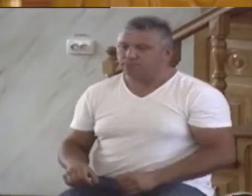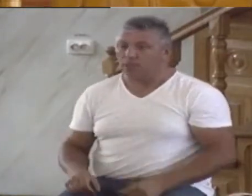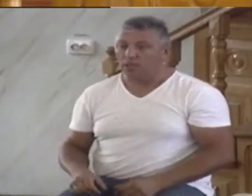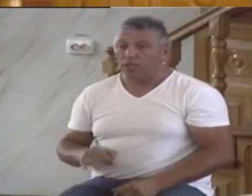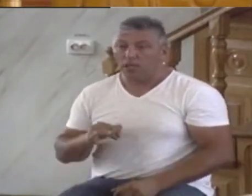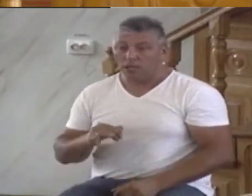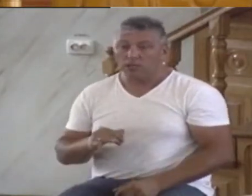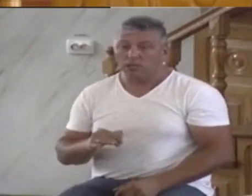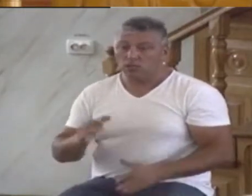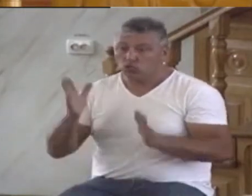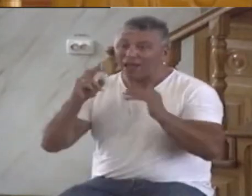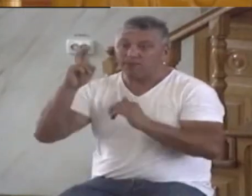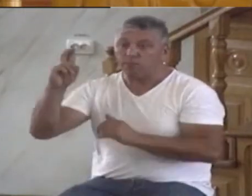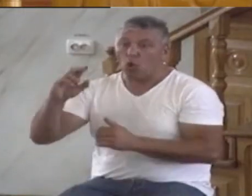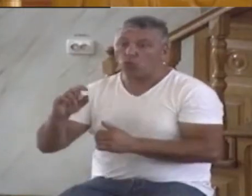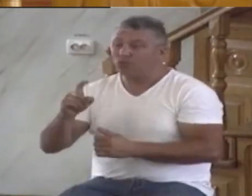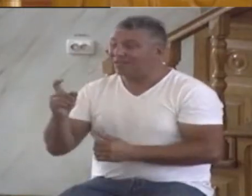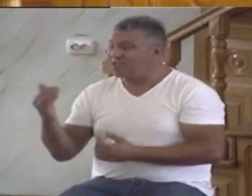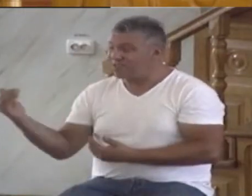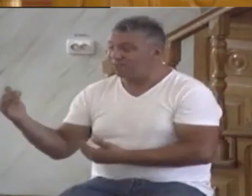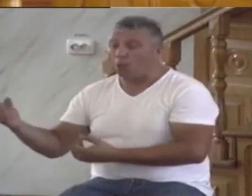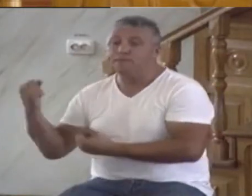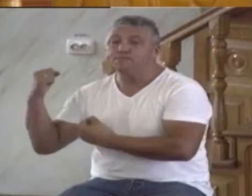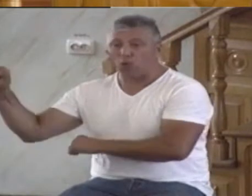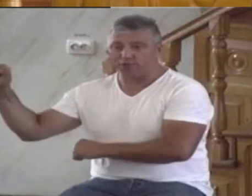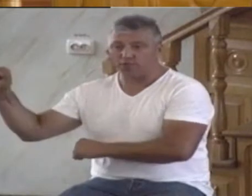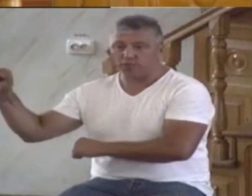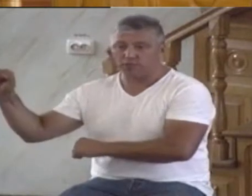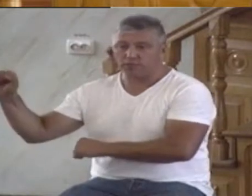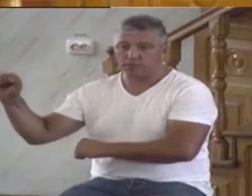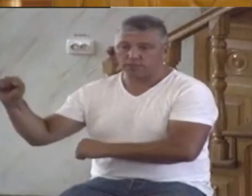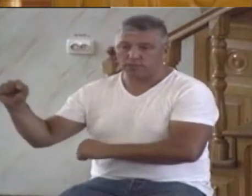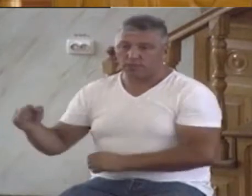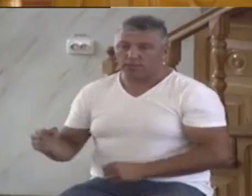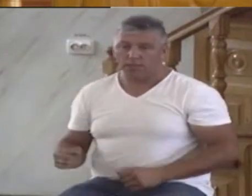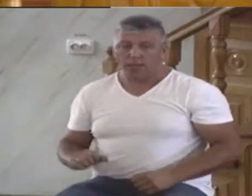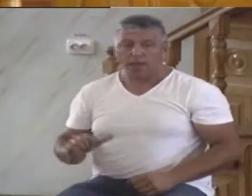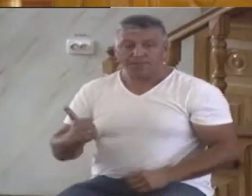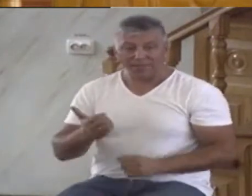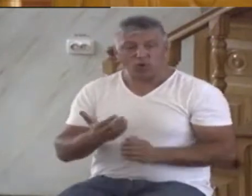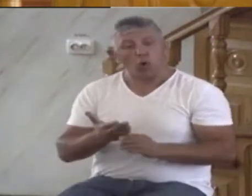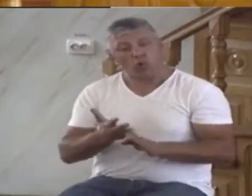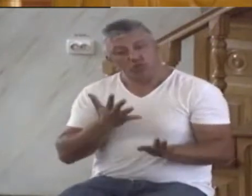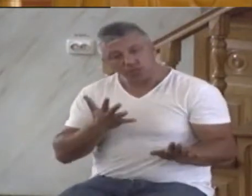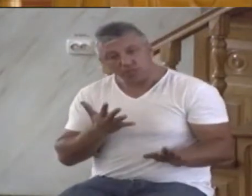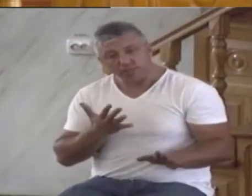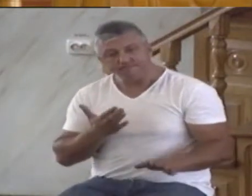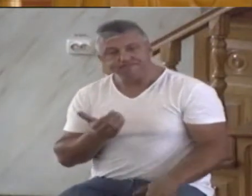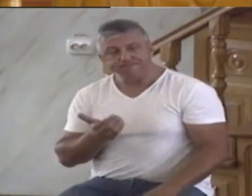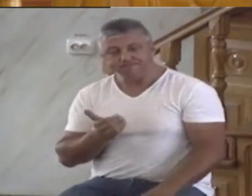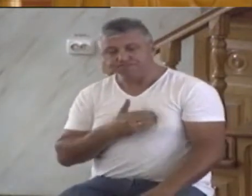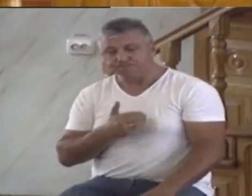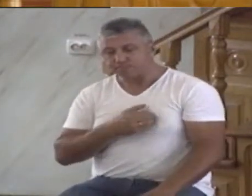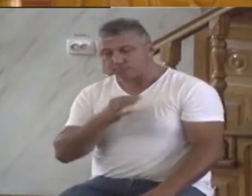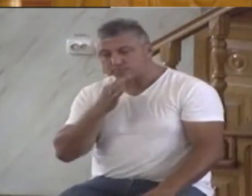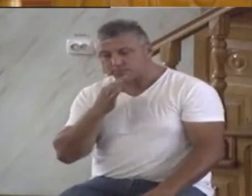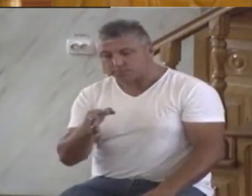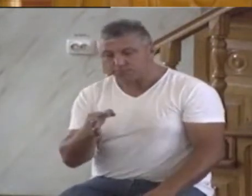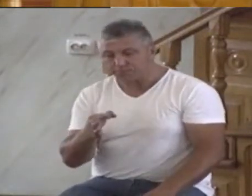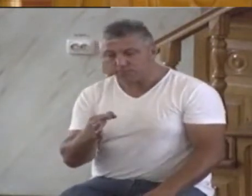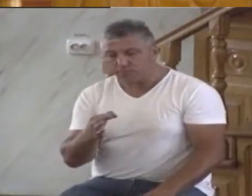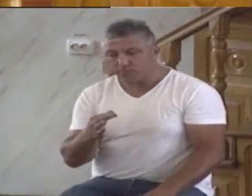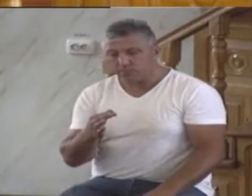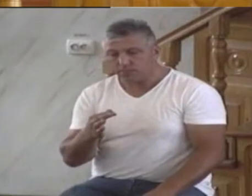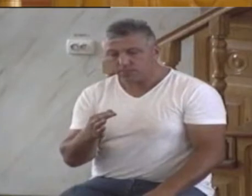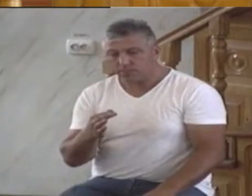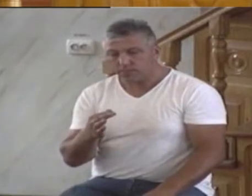за его подвиг. Прежде всего, обращает на себя внимание его